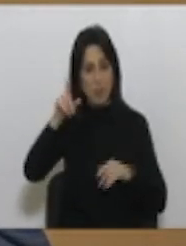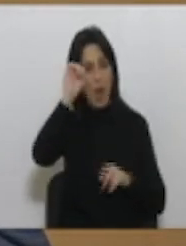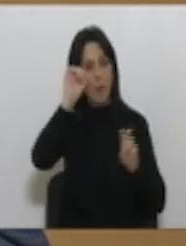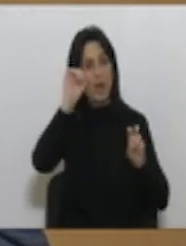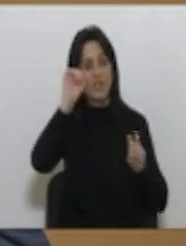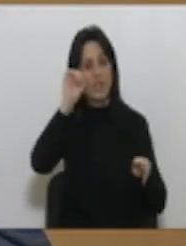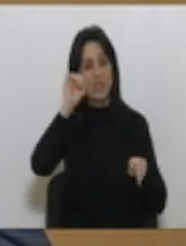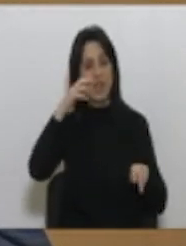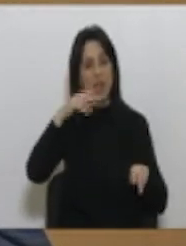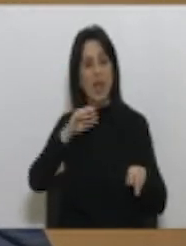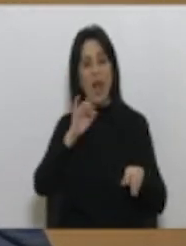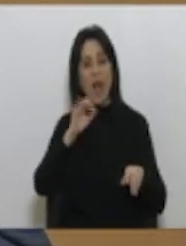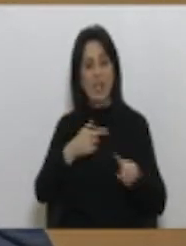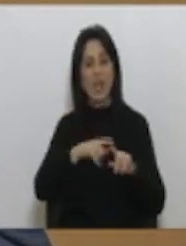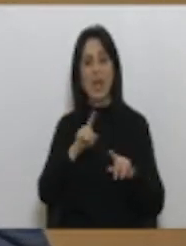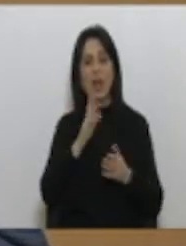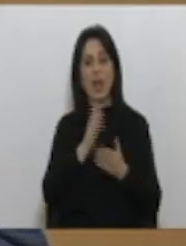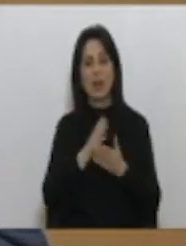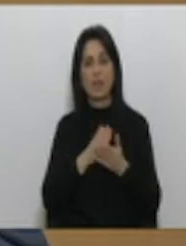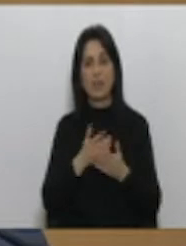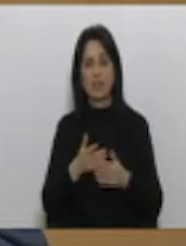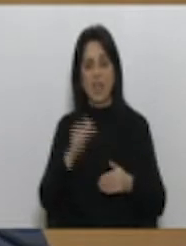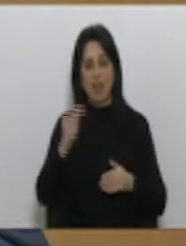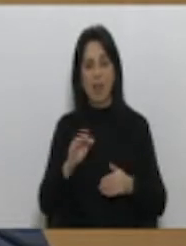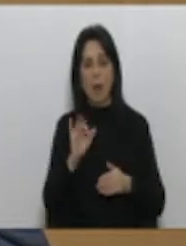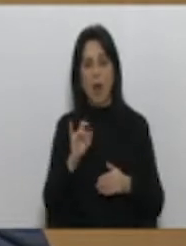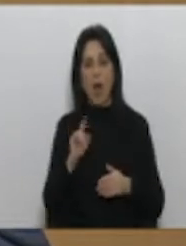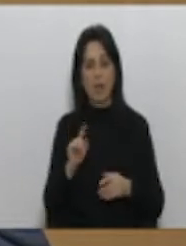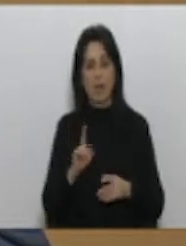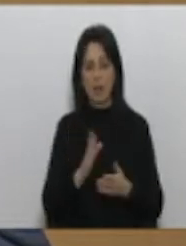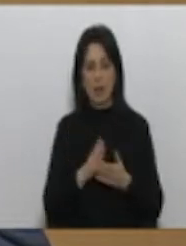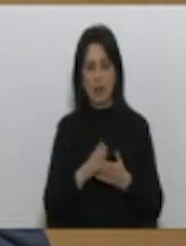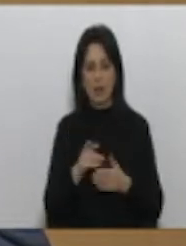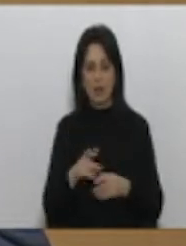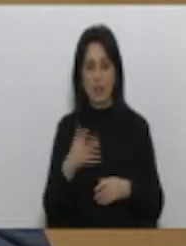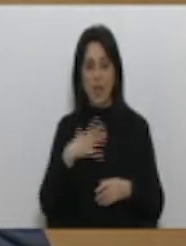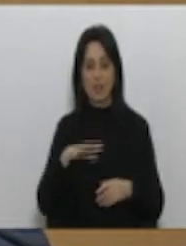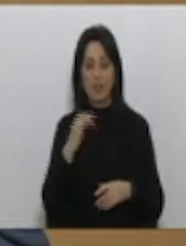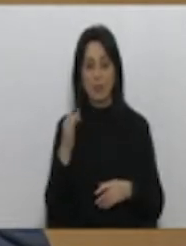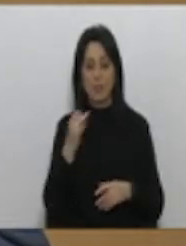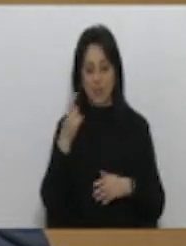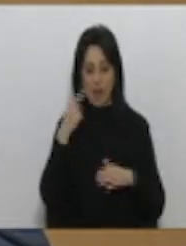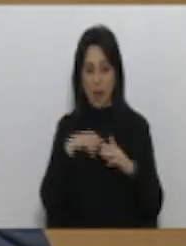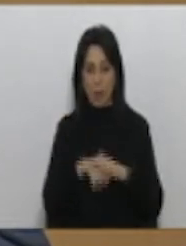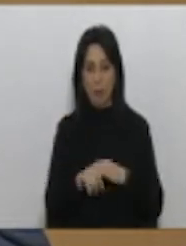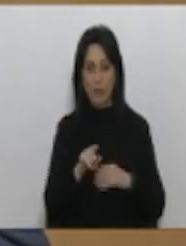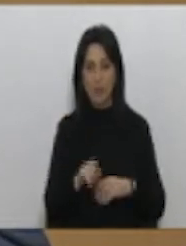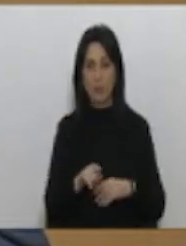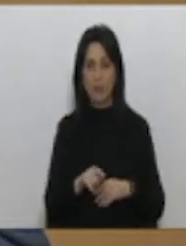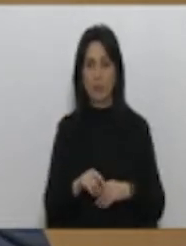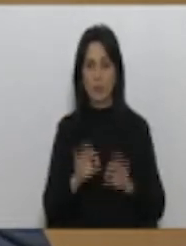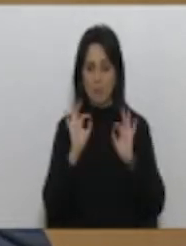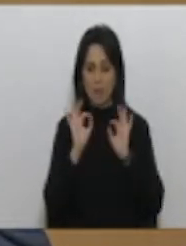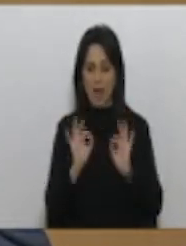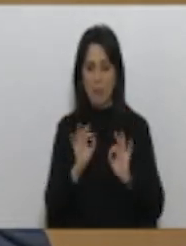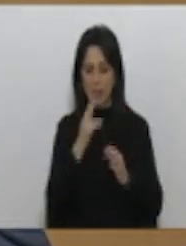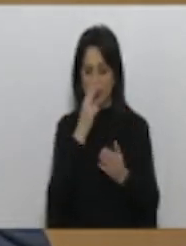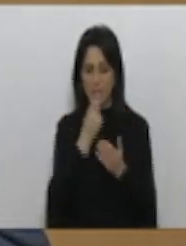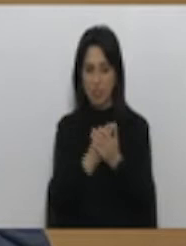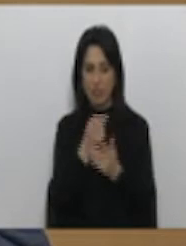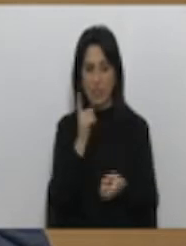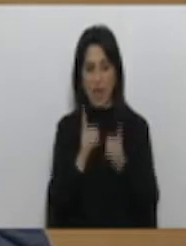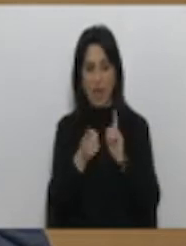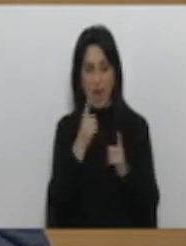აფხაზეთი, ქართლი, თბილისი, ქვემო ქართლი? კვლავ საქართველოს ინტერესებიდან გამომდინარე, პრაგმატურად შევხედოთ